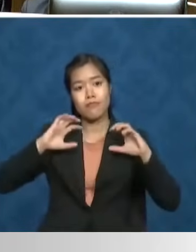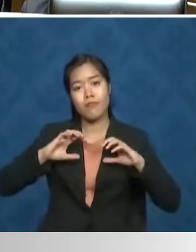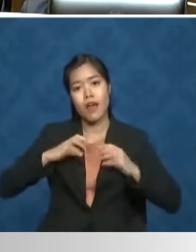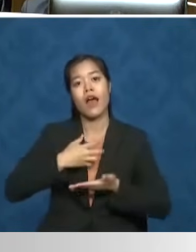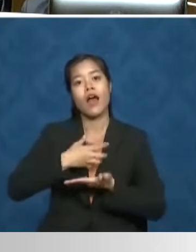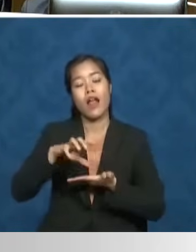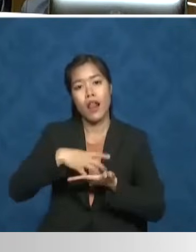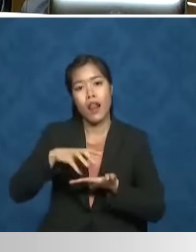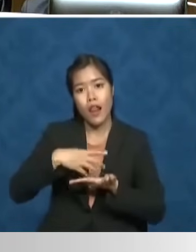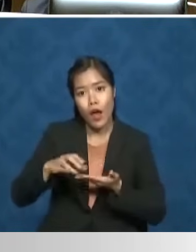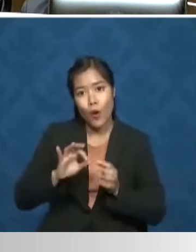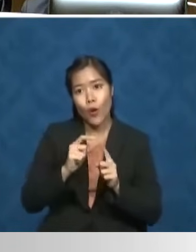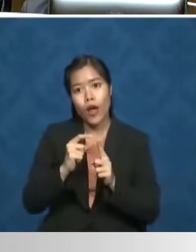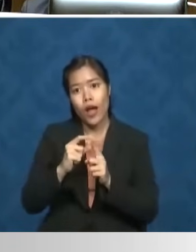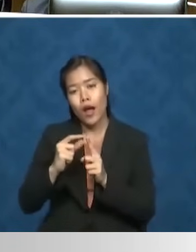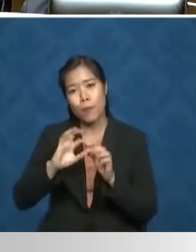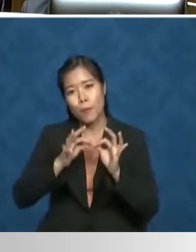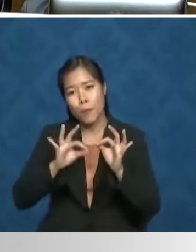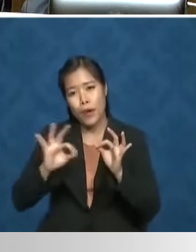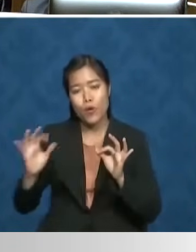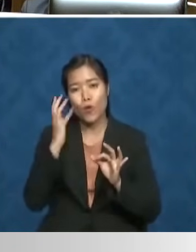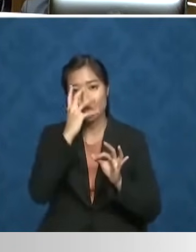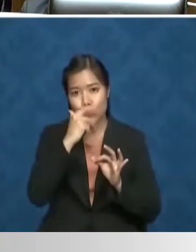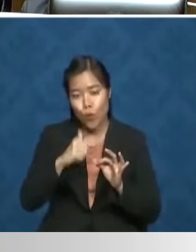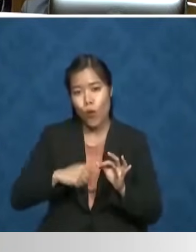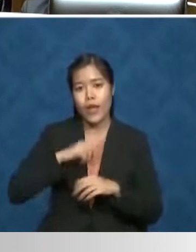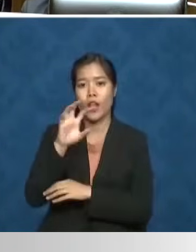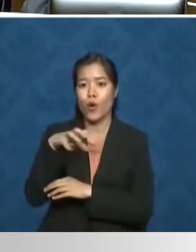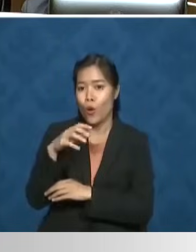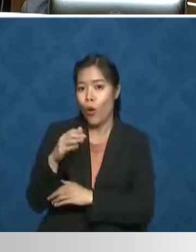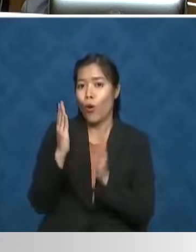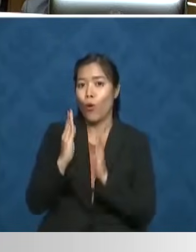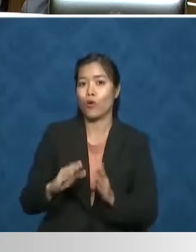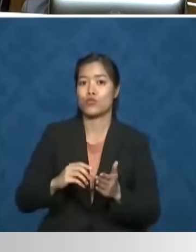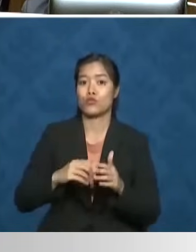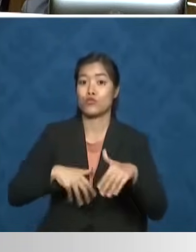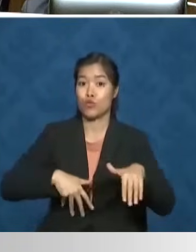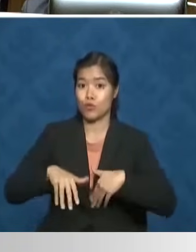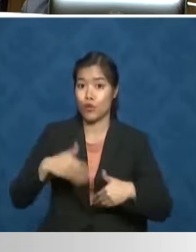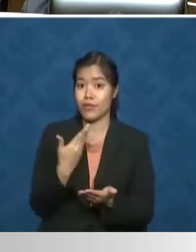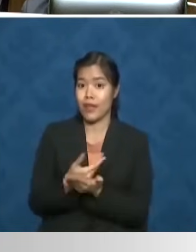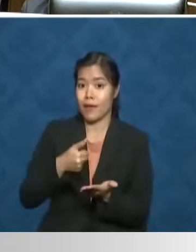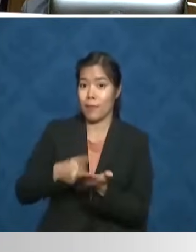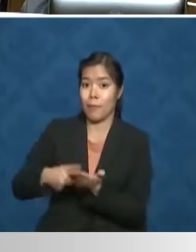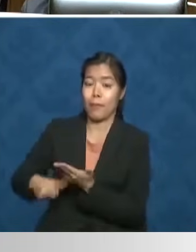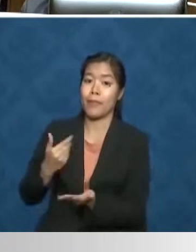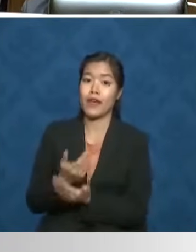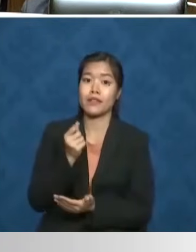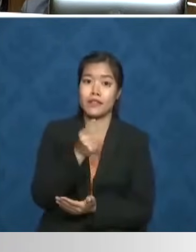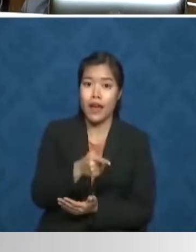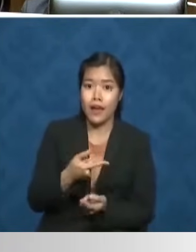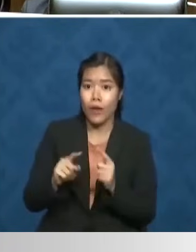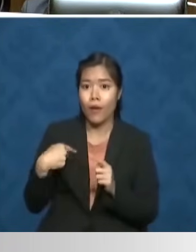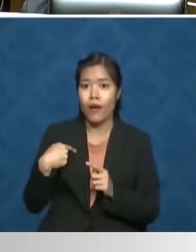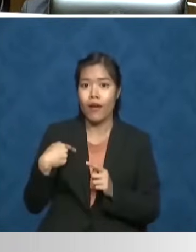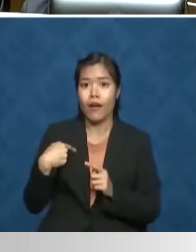ฝันด้วยคำพูดสวยหรูและหลอกให้ประชาชนจ่ายเงินเพื่อขึ้นเรือมากับท่านแต่พอขึ้นมาแล้วครับท่านกลับปล่อยให้พวกเขาเผชิญปัญห